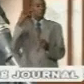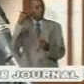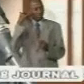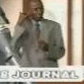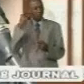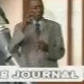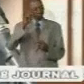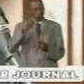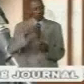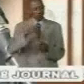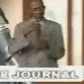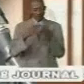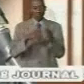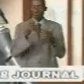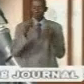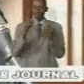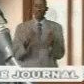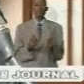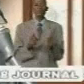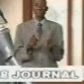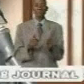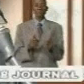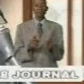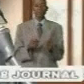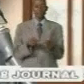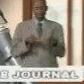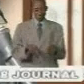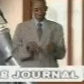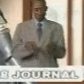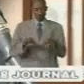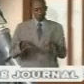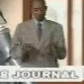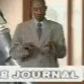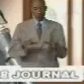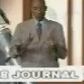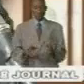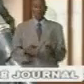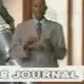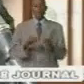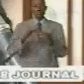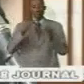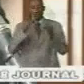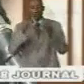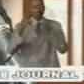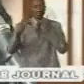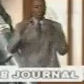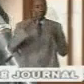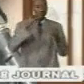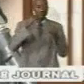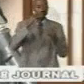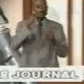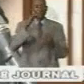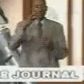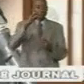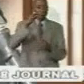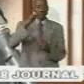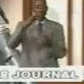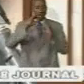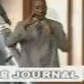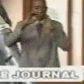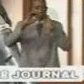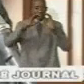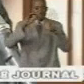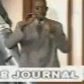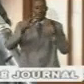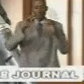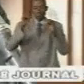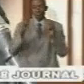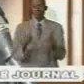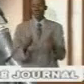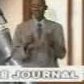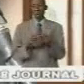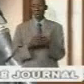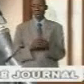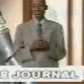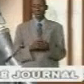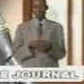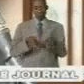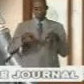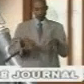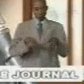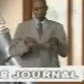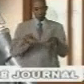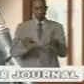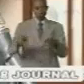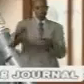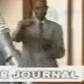planétaire. Il faut que le pays puisse être vendu, entre guillemets, à l'extérieur. Il faut que les informations